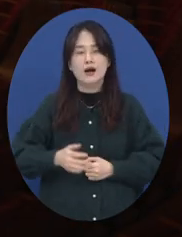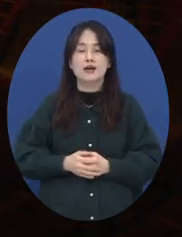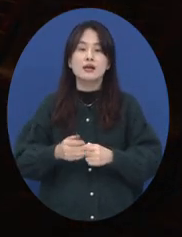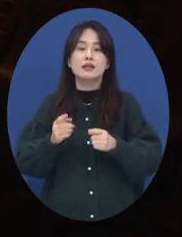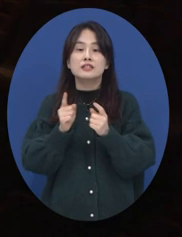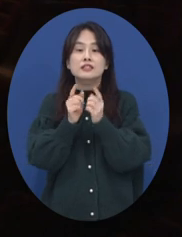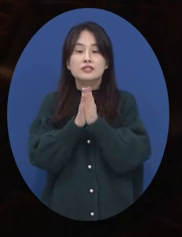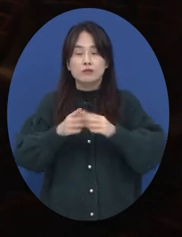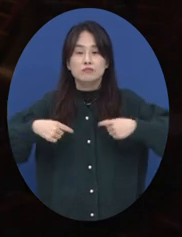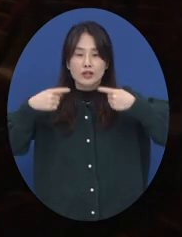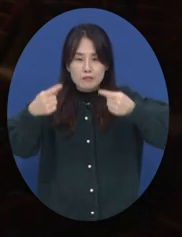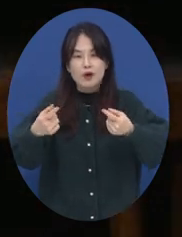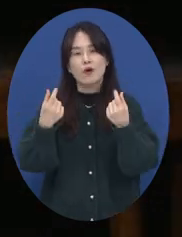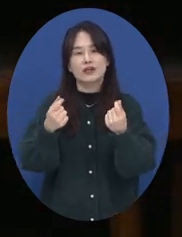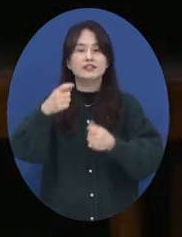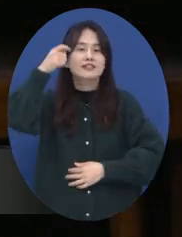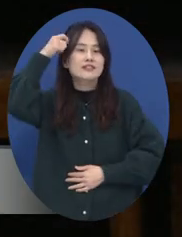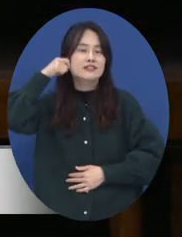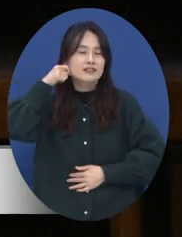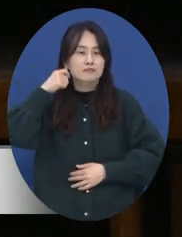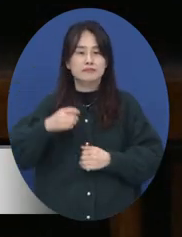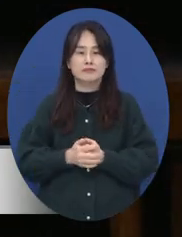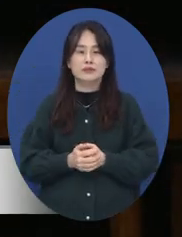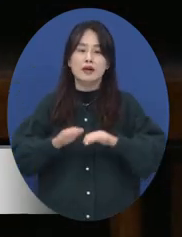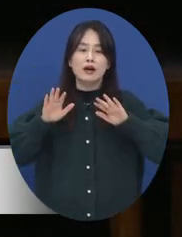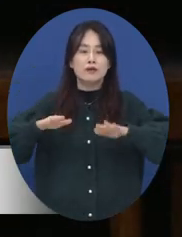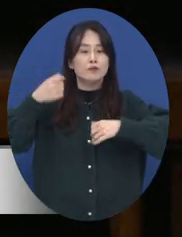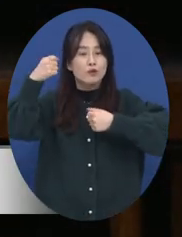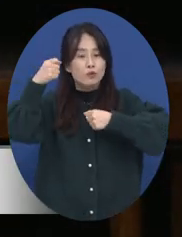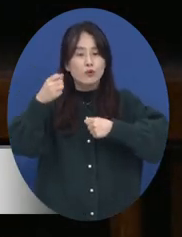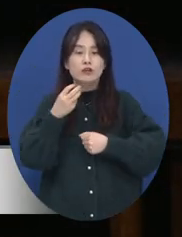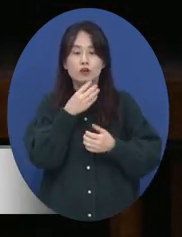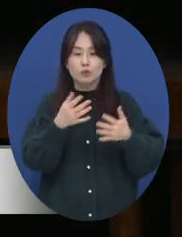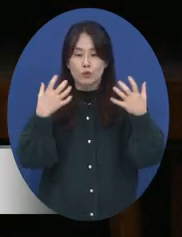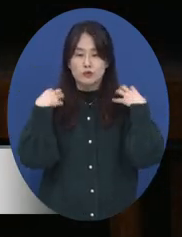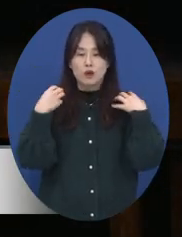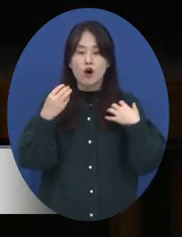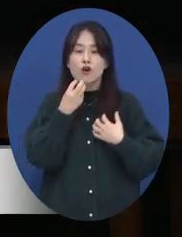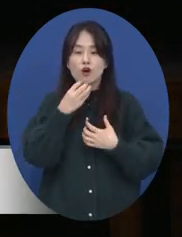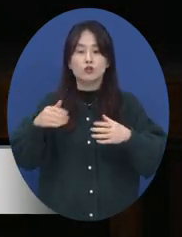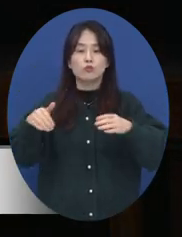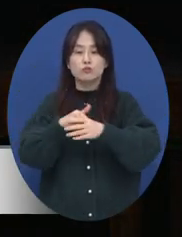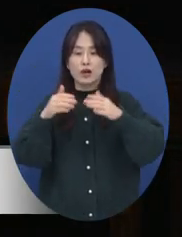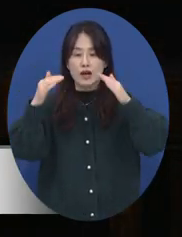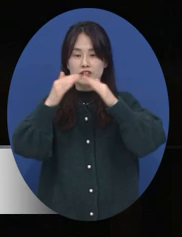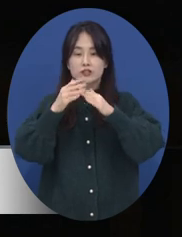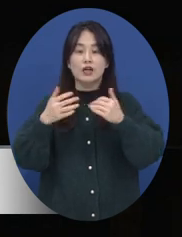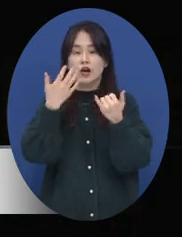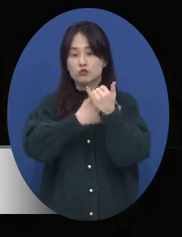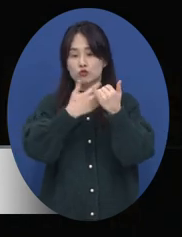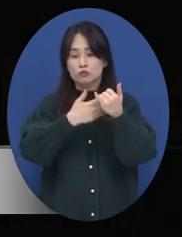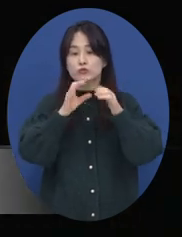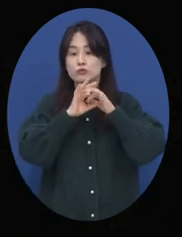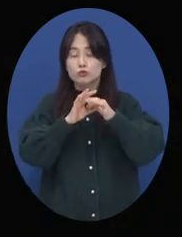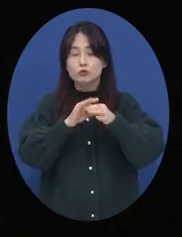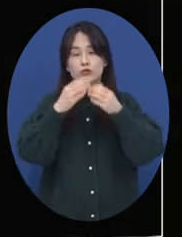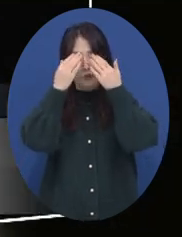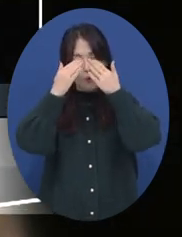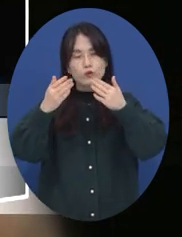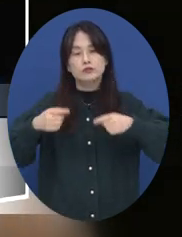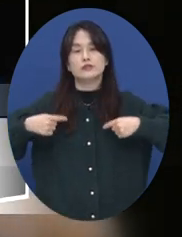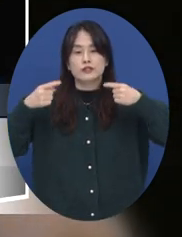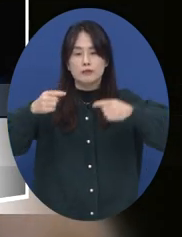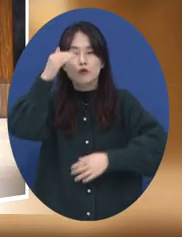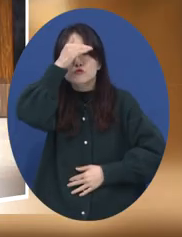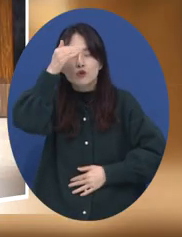있는 생중계를 시도합니다. 이번 공연은 경기도청과 경기도 문화의전당 유튜브 채널을 통해 누구나 무료로 즐길 수 있습니다.